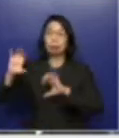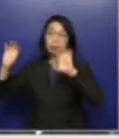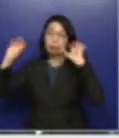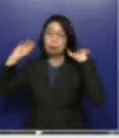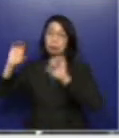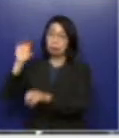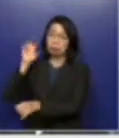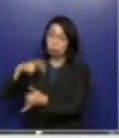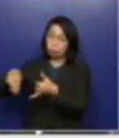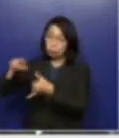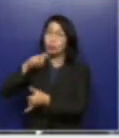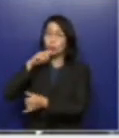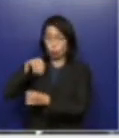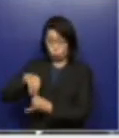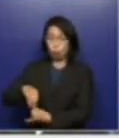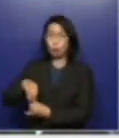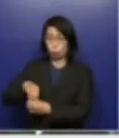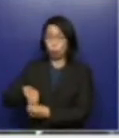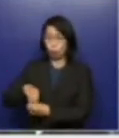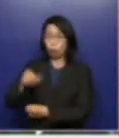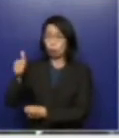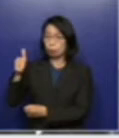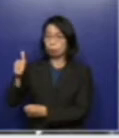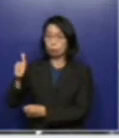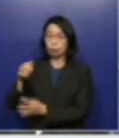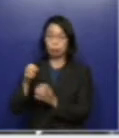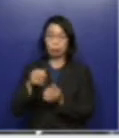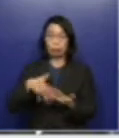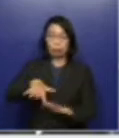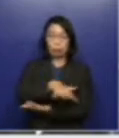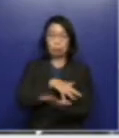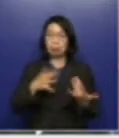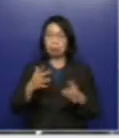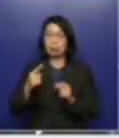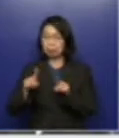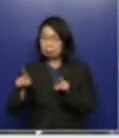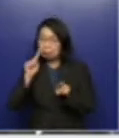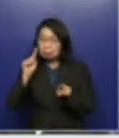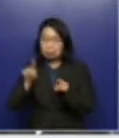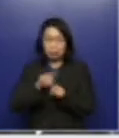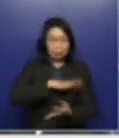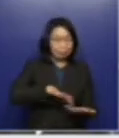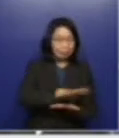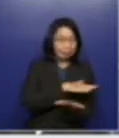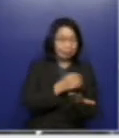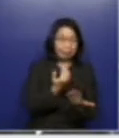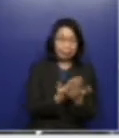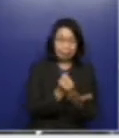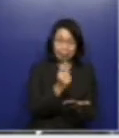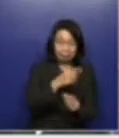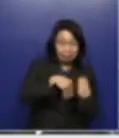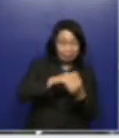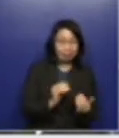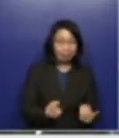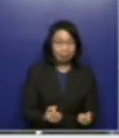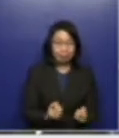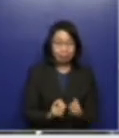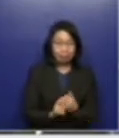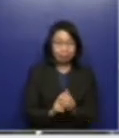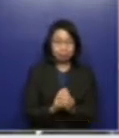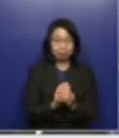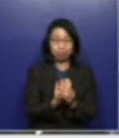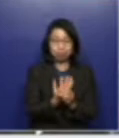ำลังจะฟื้นตัวขึ้นมาเนี่ยเหมือนต้นไม้หน่ออ่อนๆ นะท่านนานครับถูกเหยียบเลยฮะ